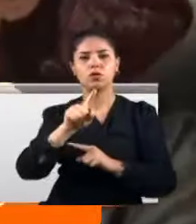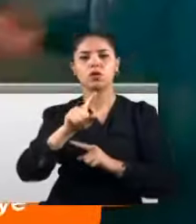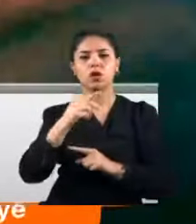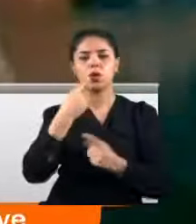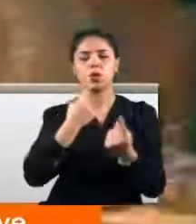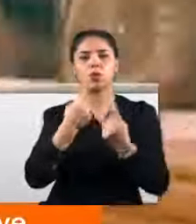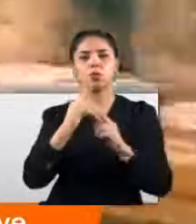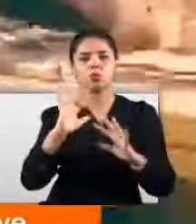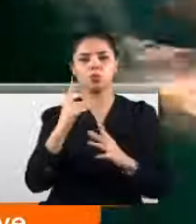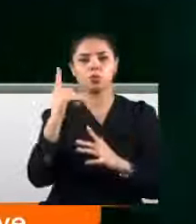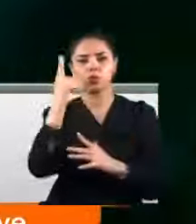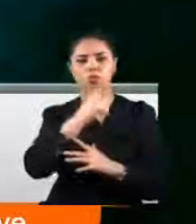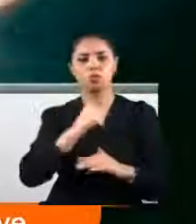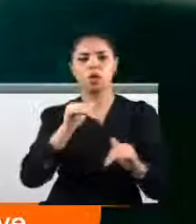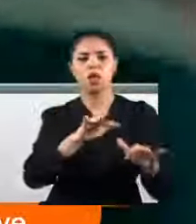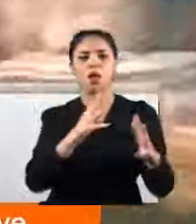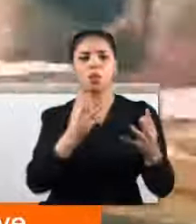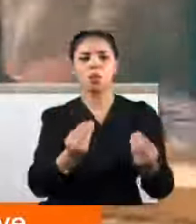vurmuştu.